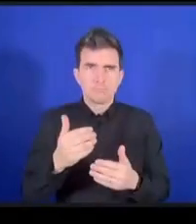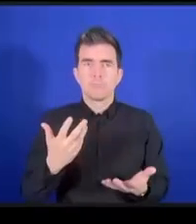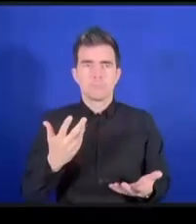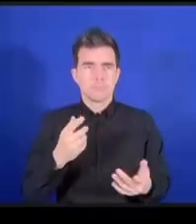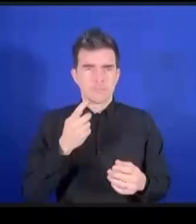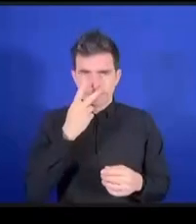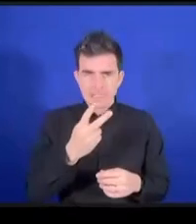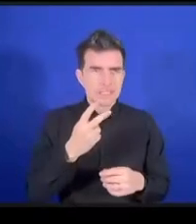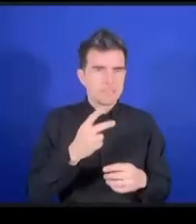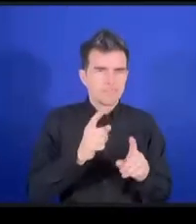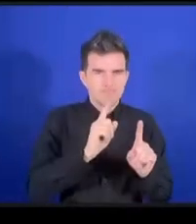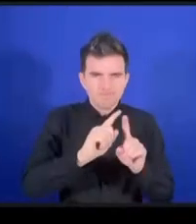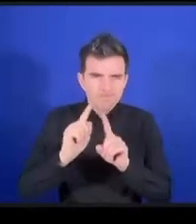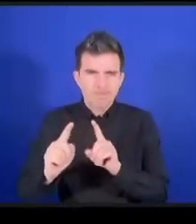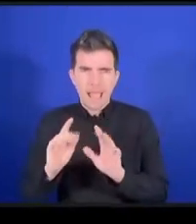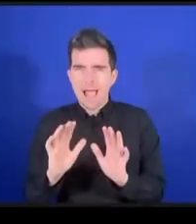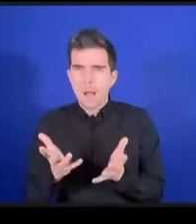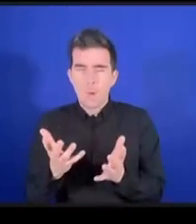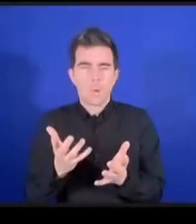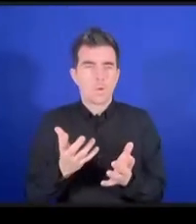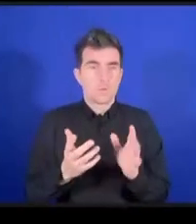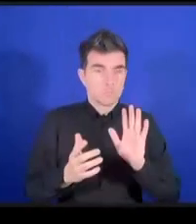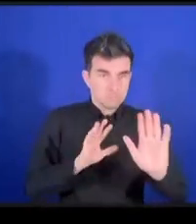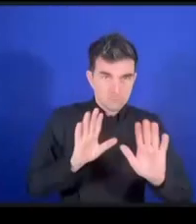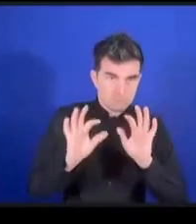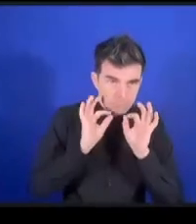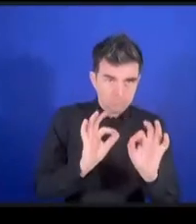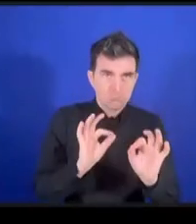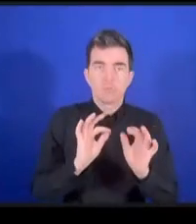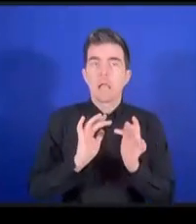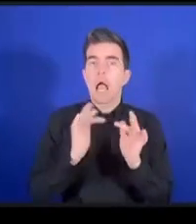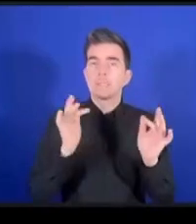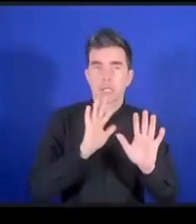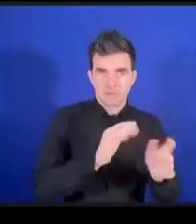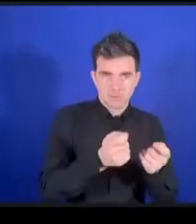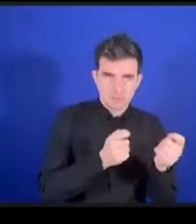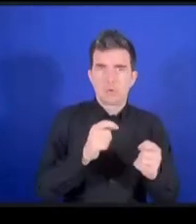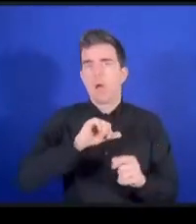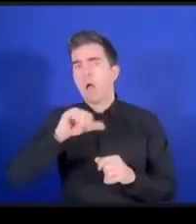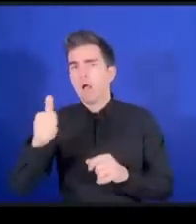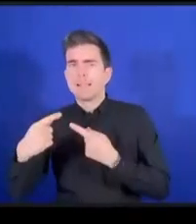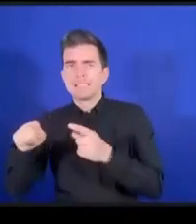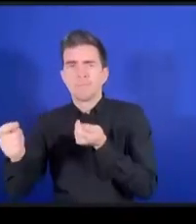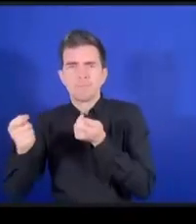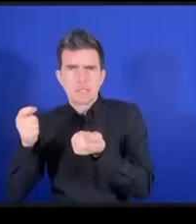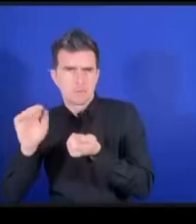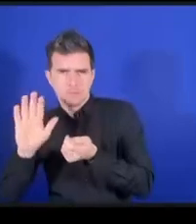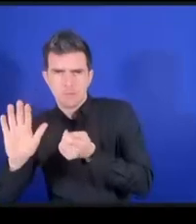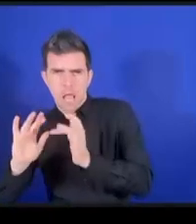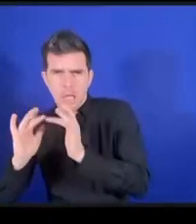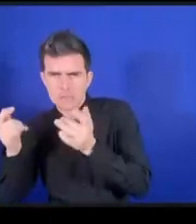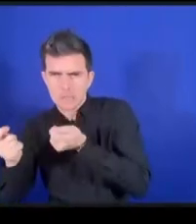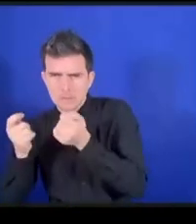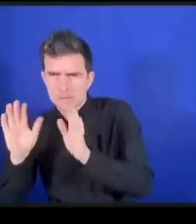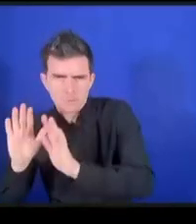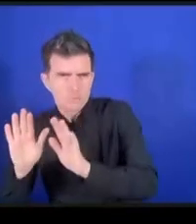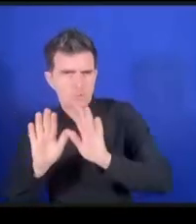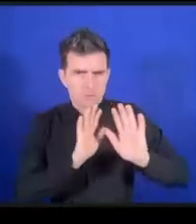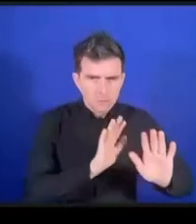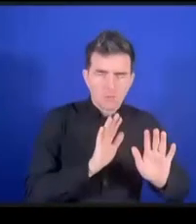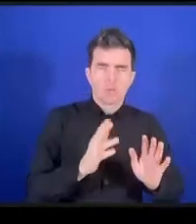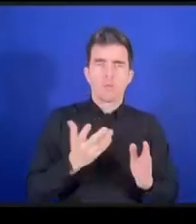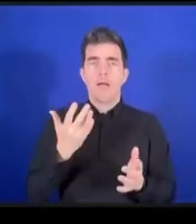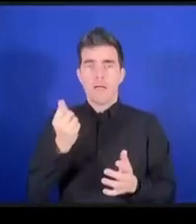памятью об обучаемости и всё это сходится в точке обсуждения генеративного